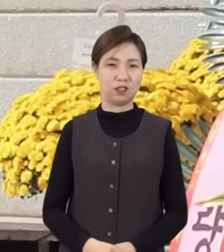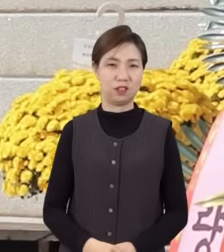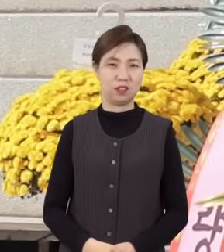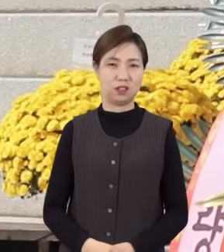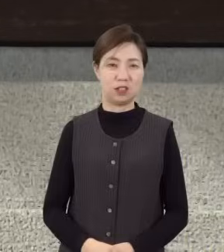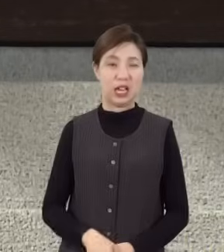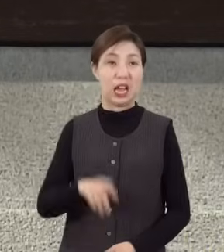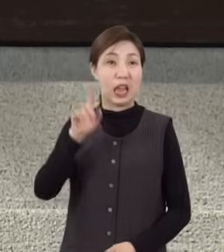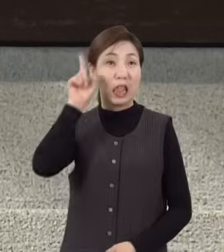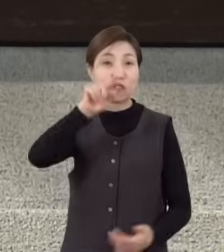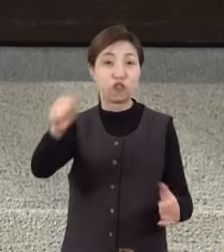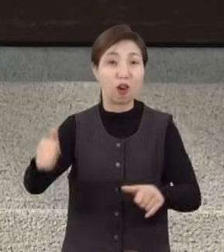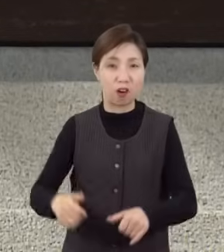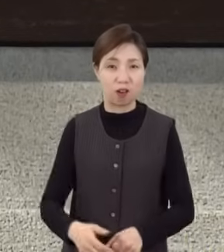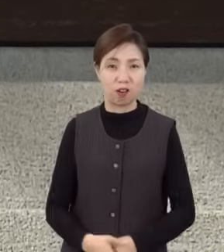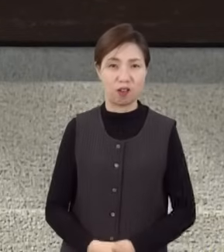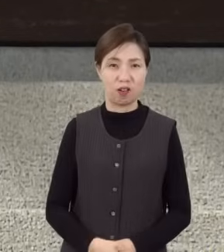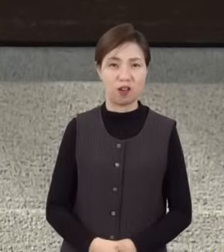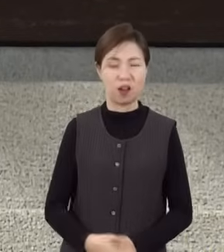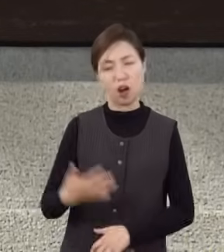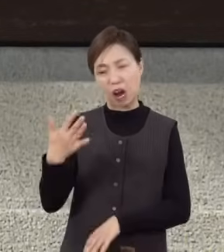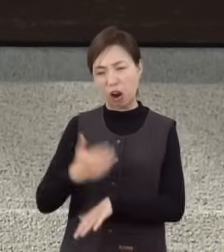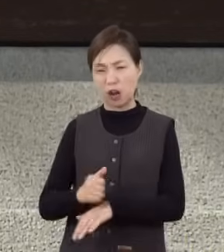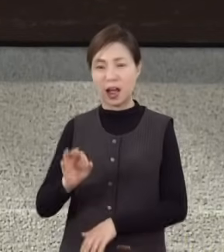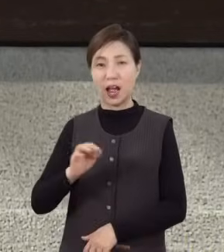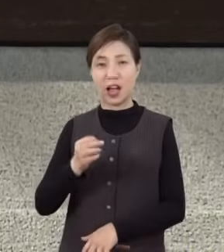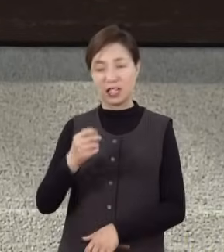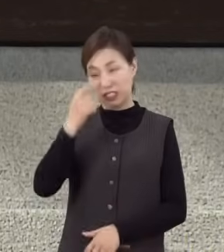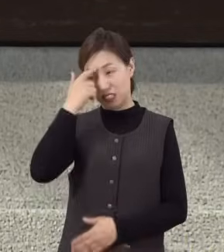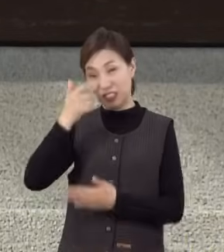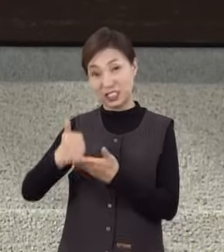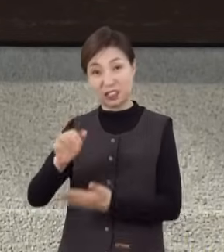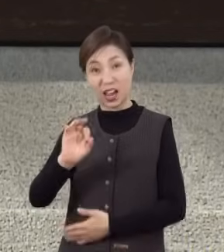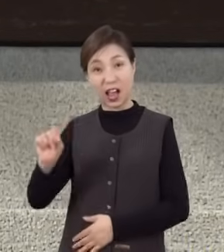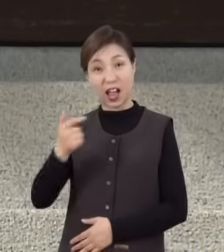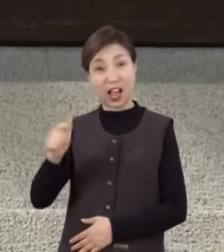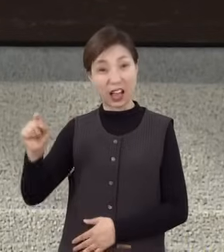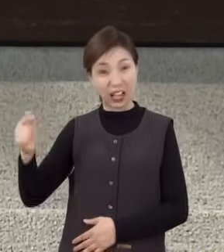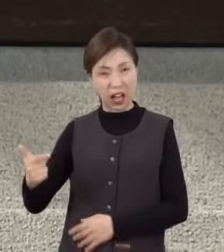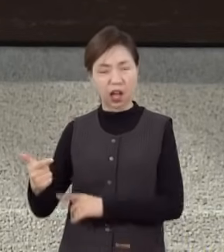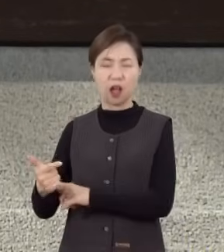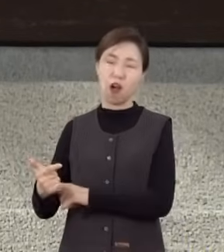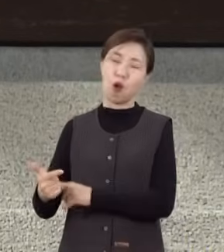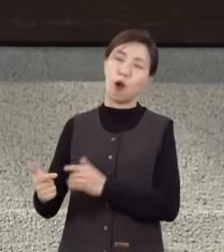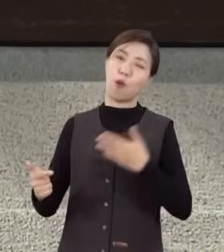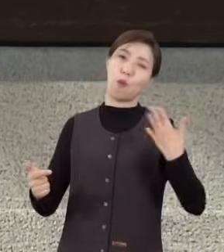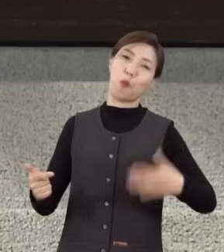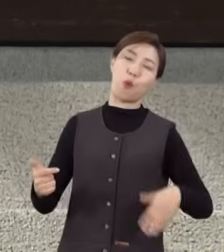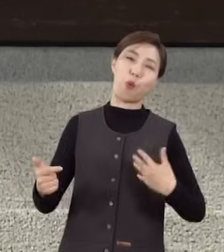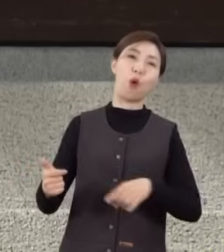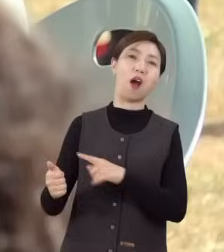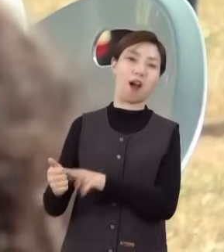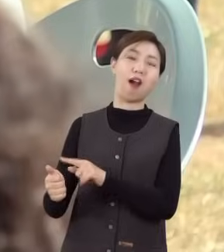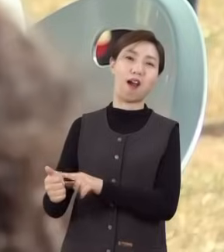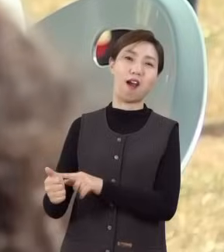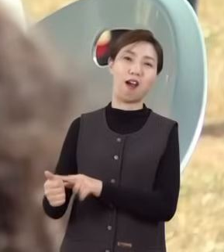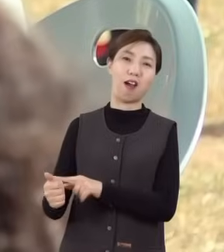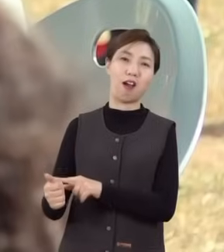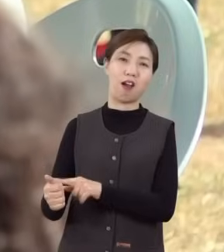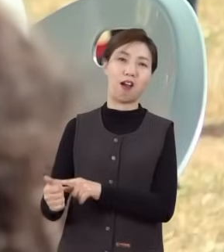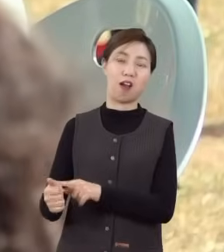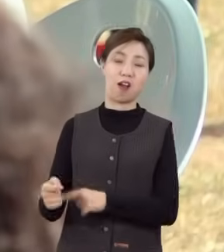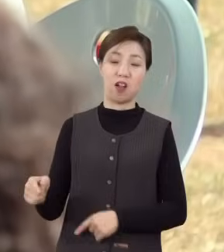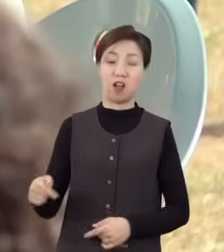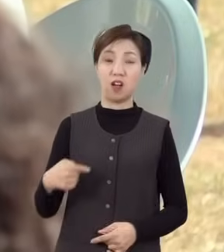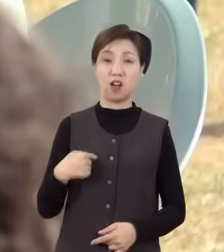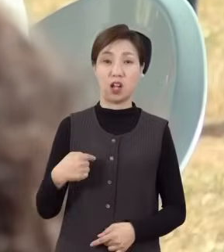놀았어. 도저히 아난스님이 안 되겠다 싶어서. 근데 아난스님도 대단해. 우리 같으면 포기했을 거예요. 아니